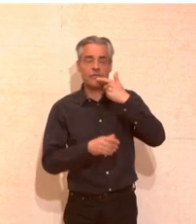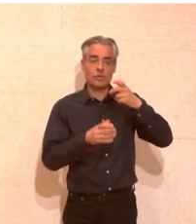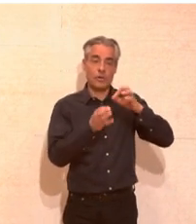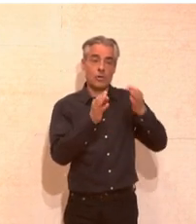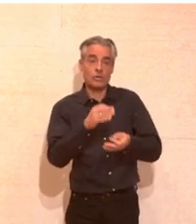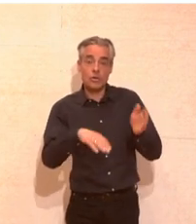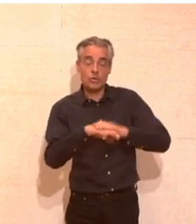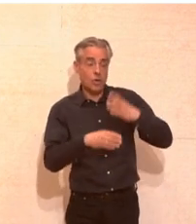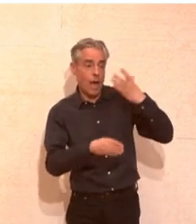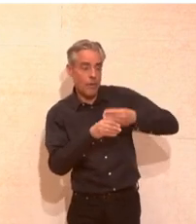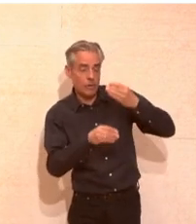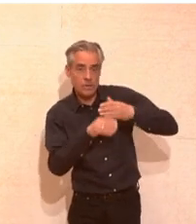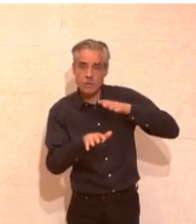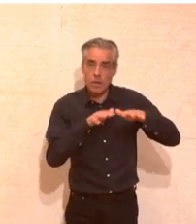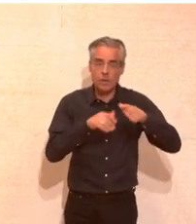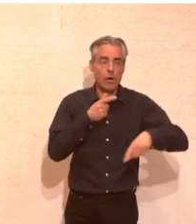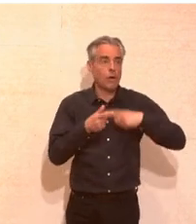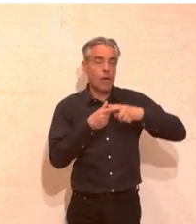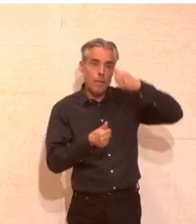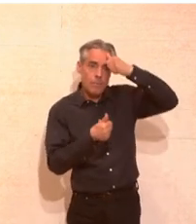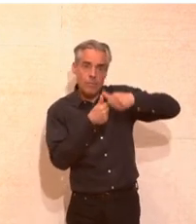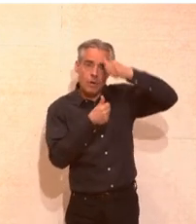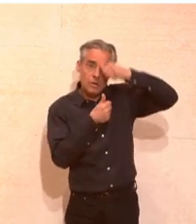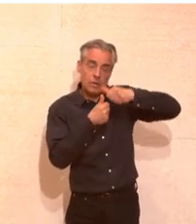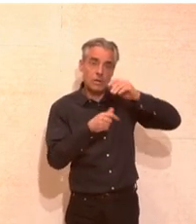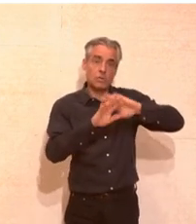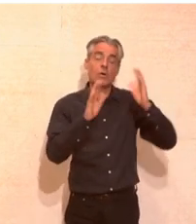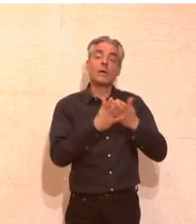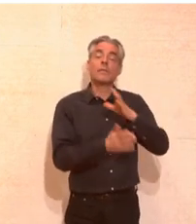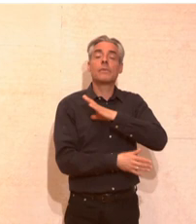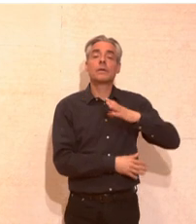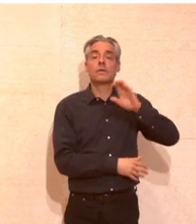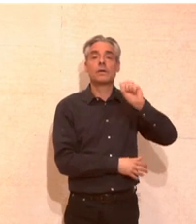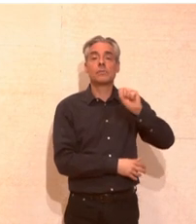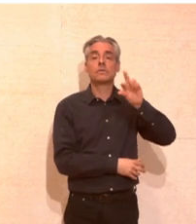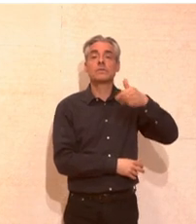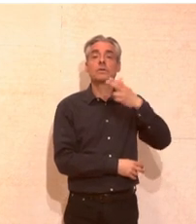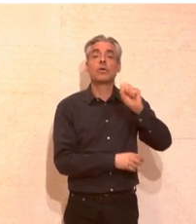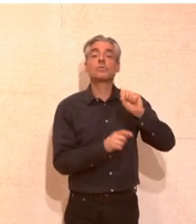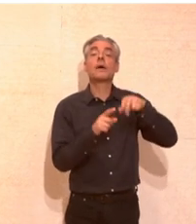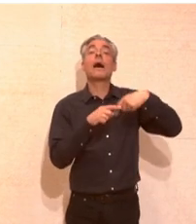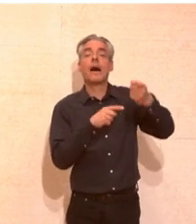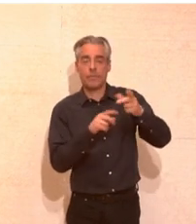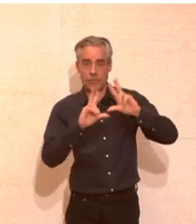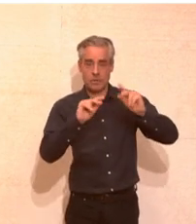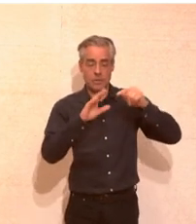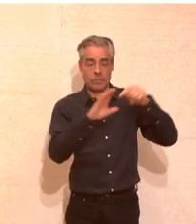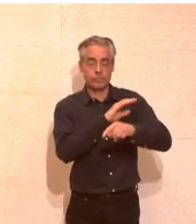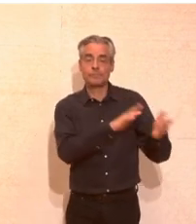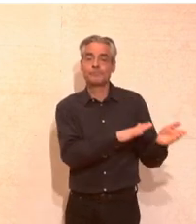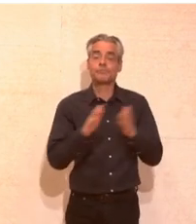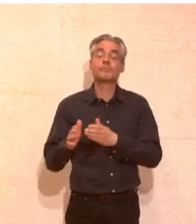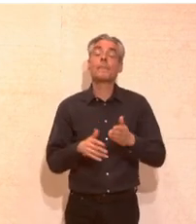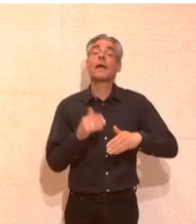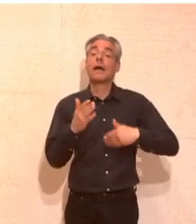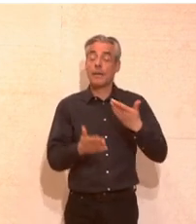répercussion sur les apprentissages, sur la mémorisation, et c'est Mélanie Strauss qui va vous en parler tout à l'heure dans un instant. Mais